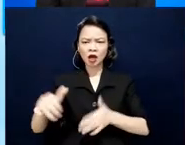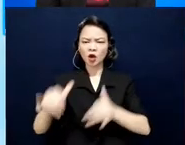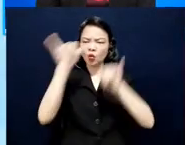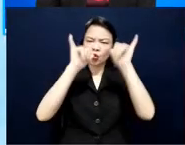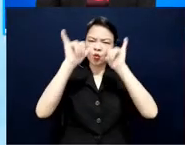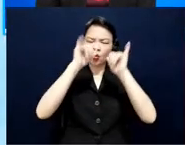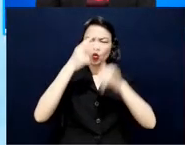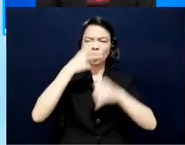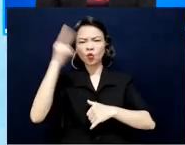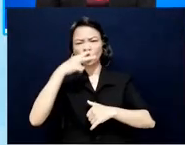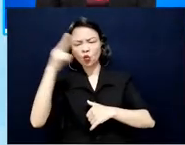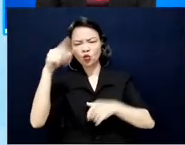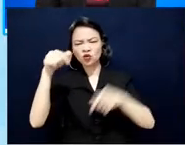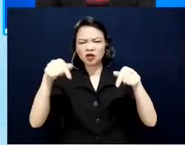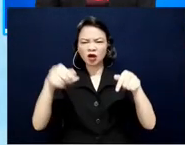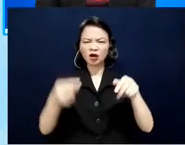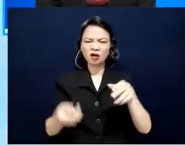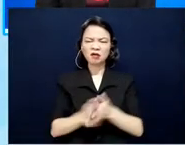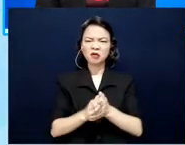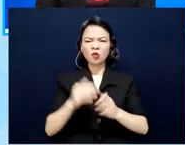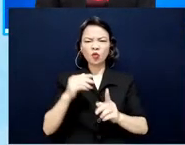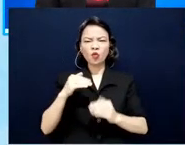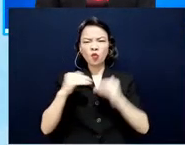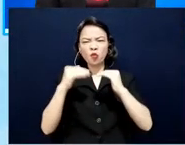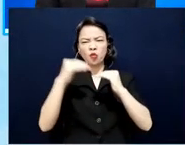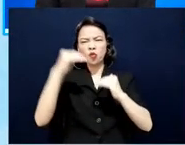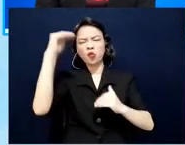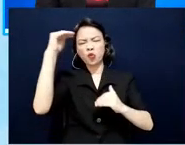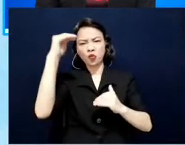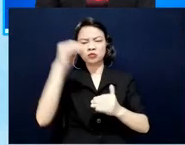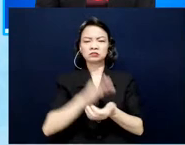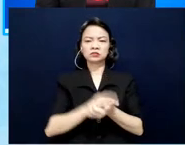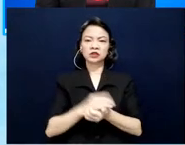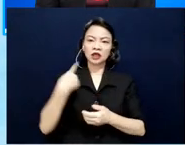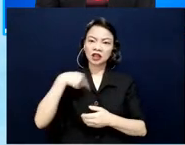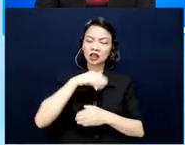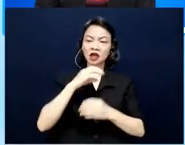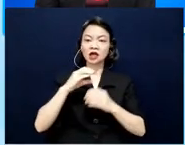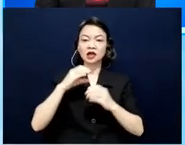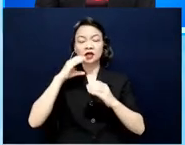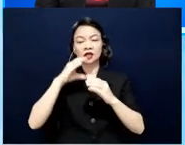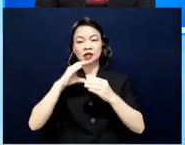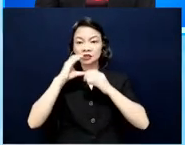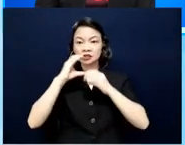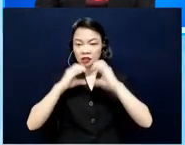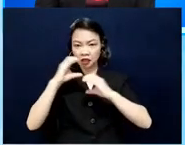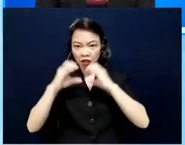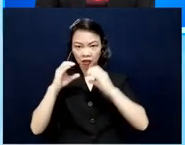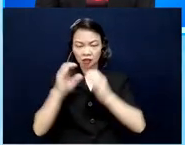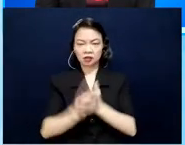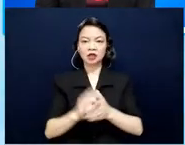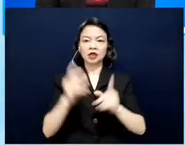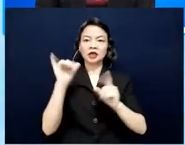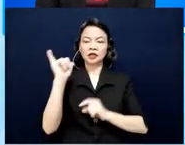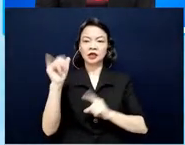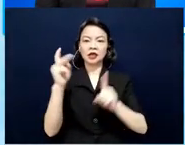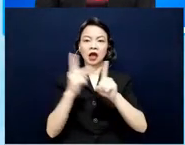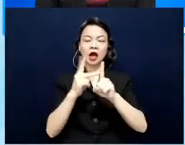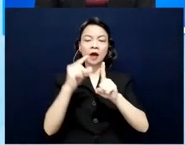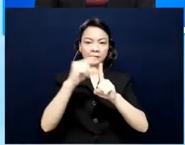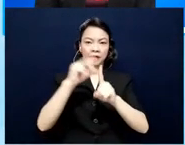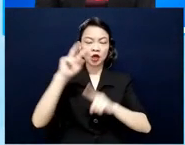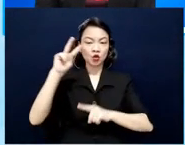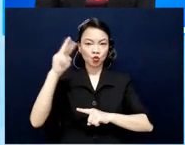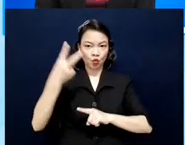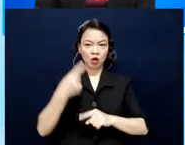menjadi-jadi. Jadi saya ceritakan bahwa kita hari ini juga mau launching yang health program yang kedua. Kami bersyukur sekali